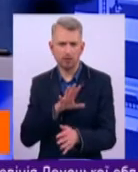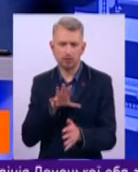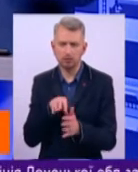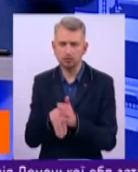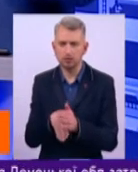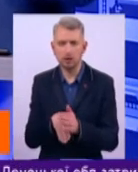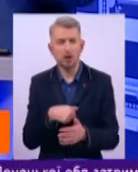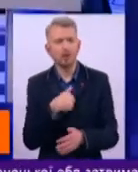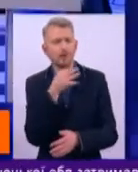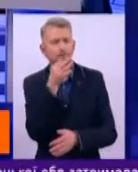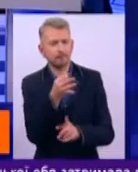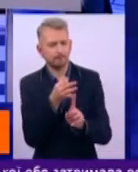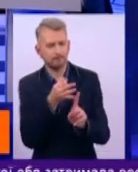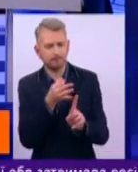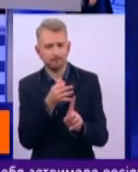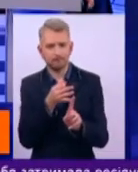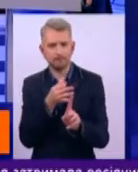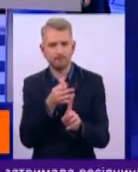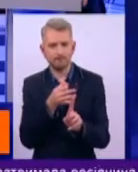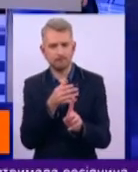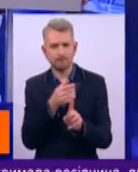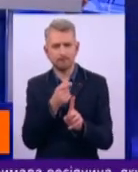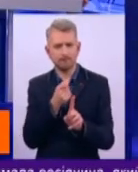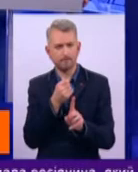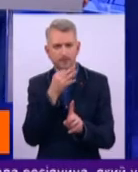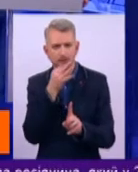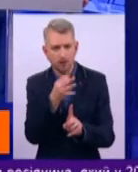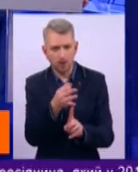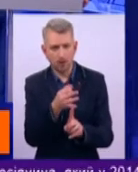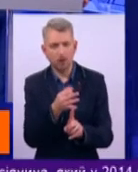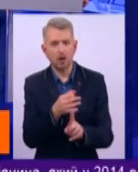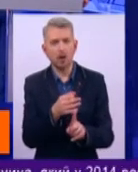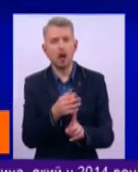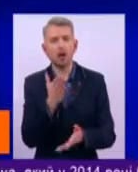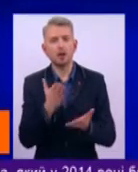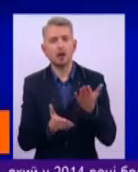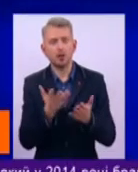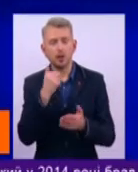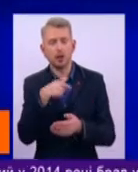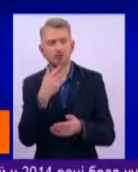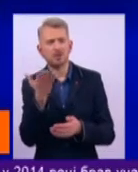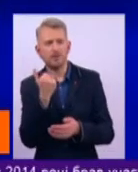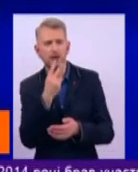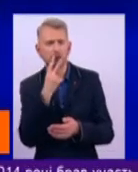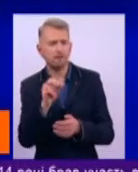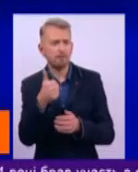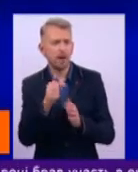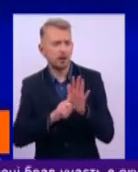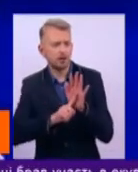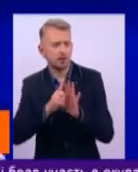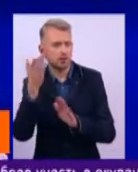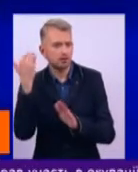теж розтягнулося на роки. Так, у нас буквально дві хвилини. Ремарка наступна, що коли ми кажемо, давайте дивитися ще в перше джерело.